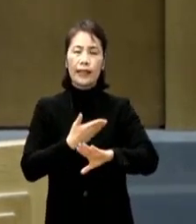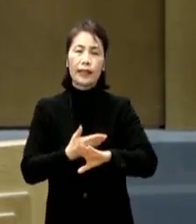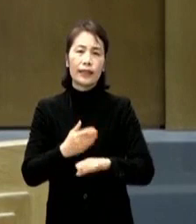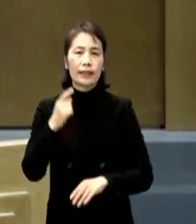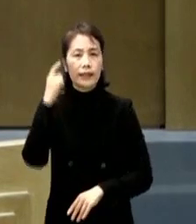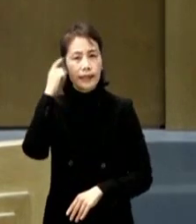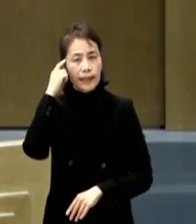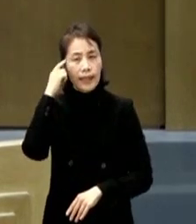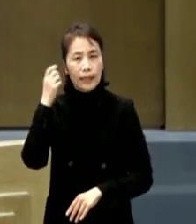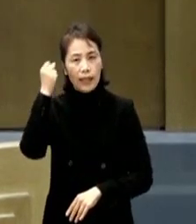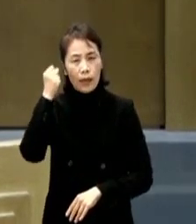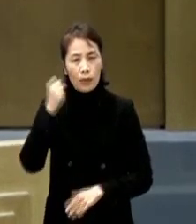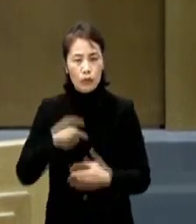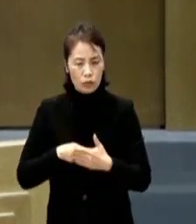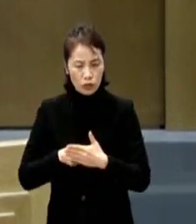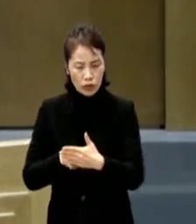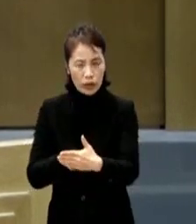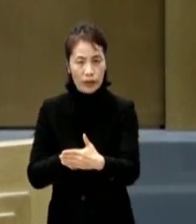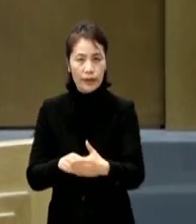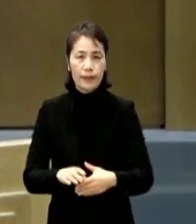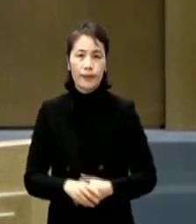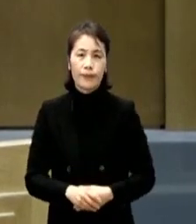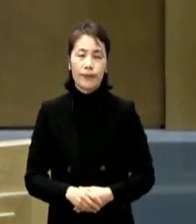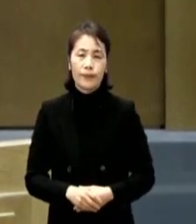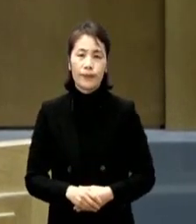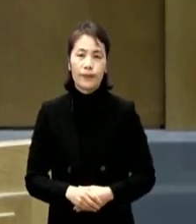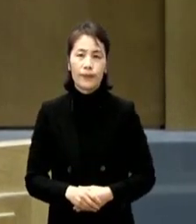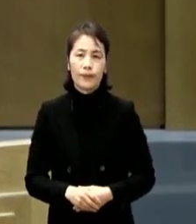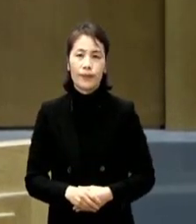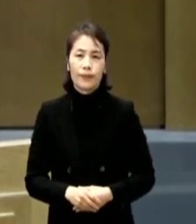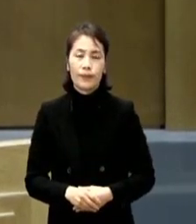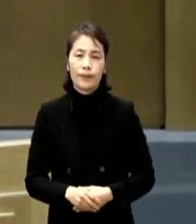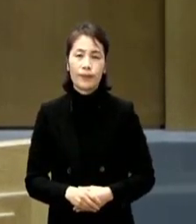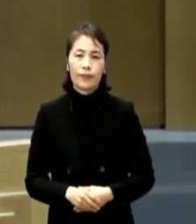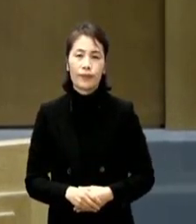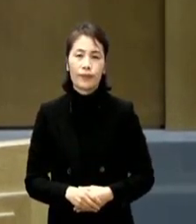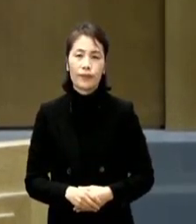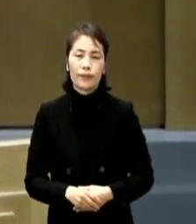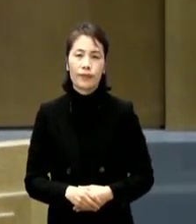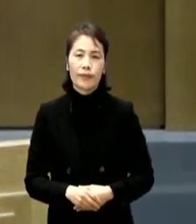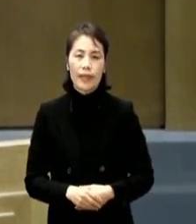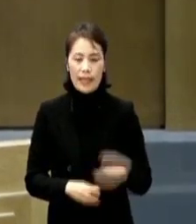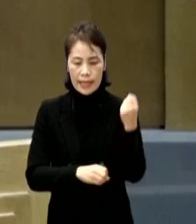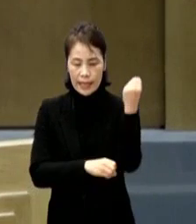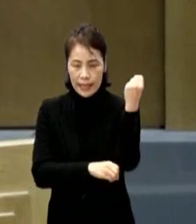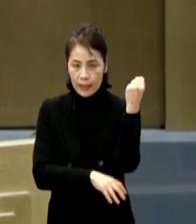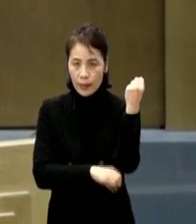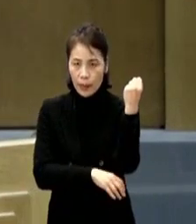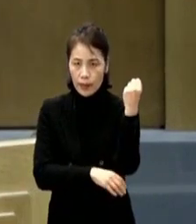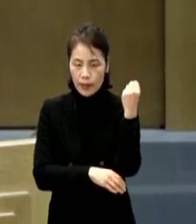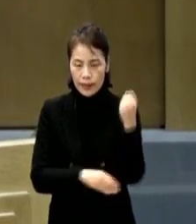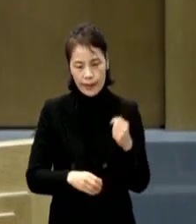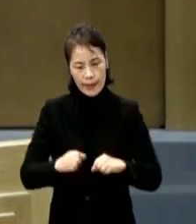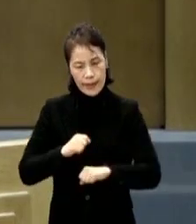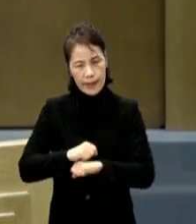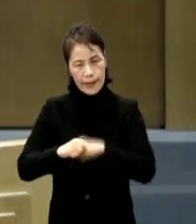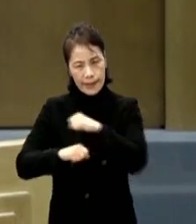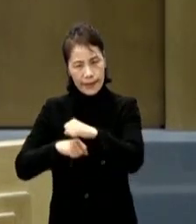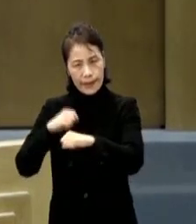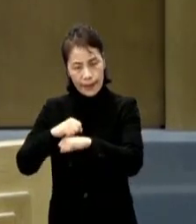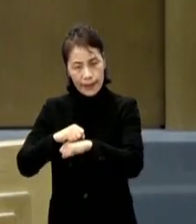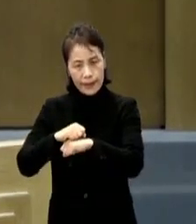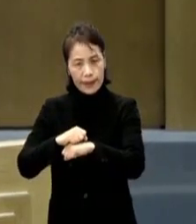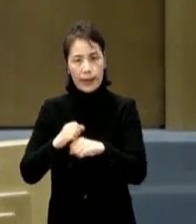왔습니다. 기회수도 경기의 방향을 설정하고 기반을 튼튼히 잡았습니다.